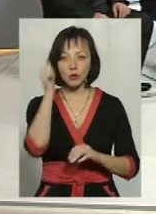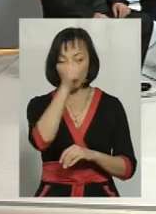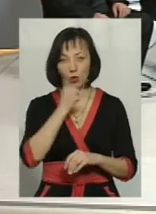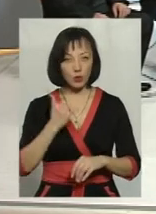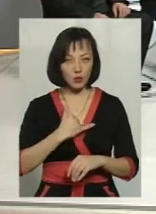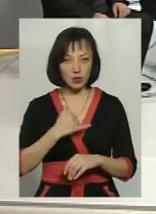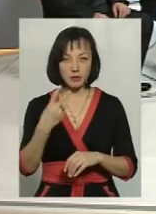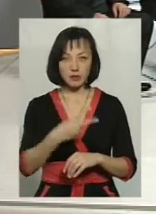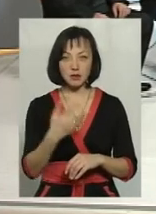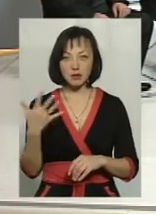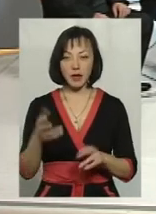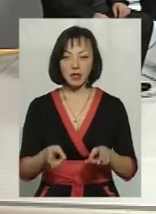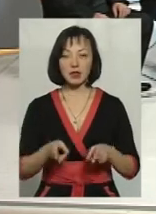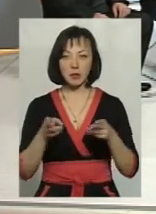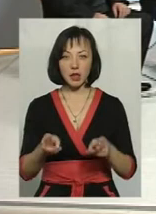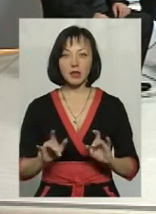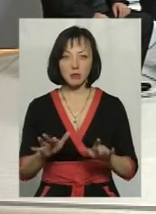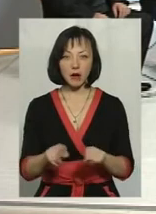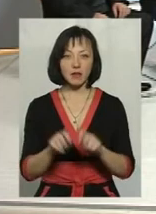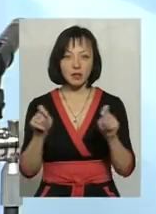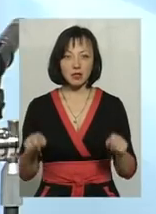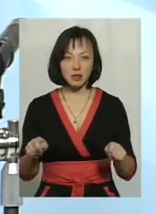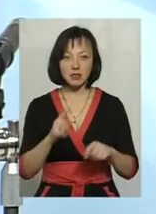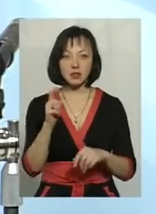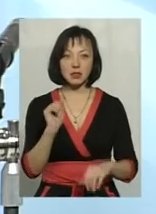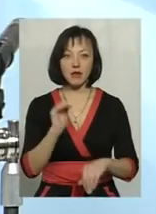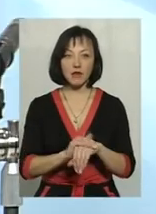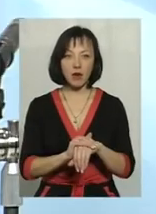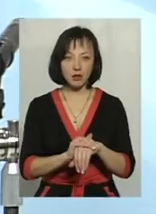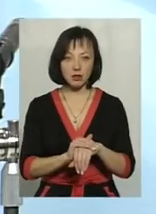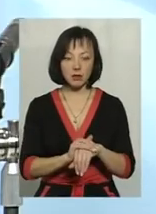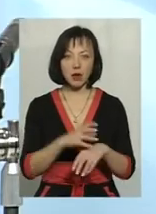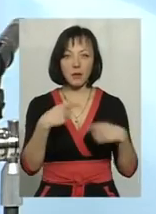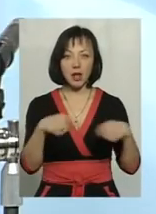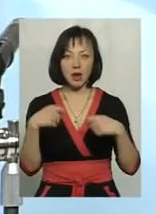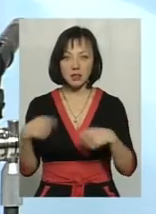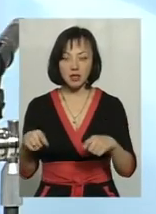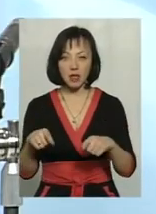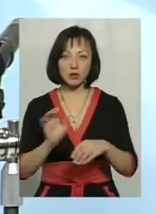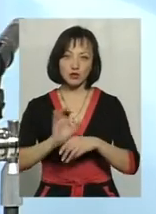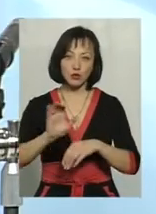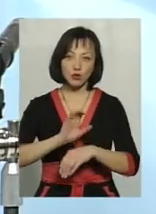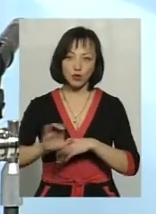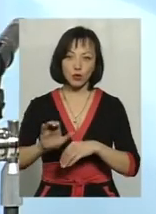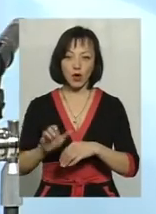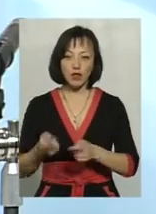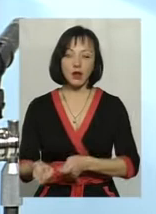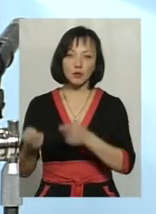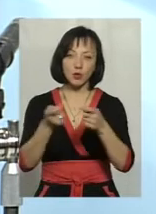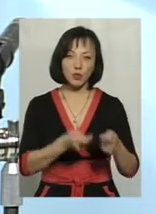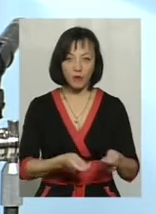нас 25 кримінальних справ порушено за фактами реалізації збуту,